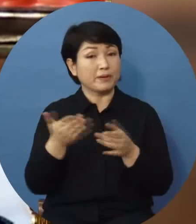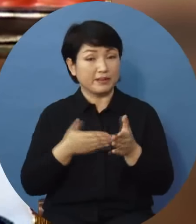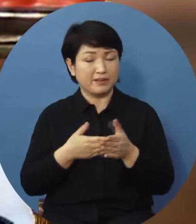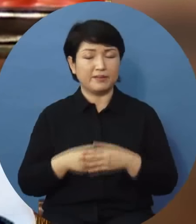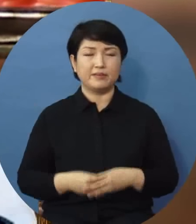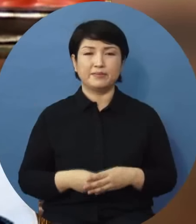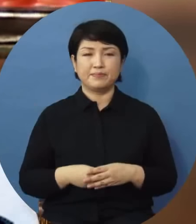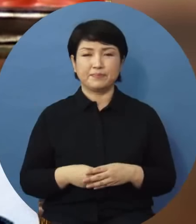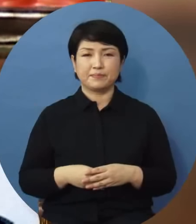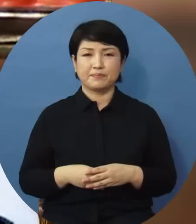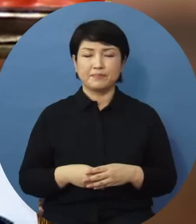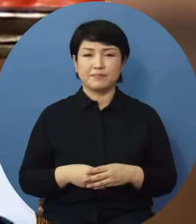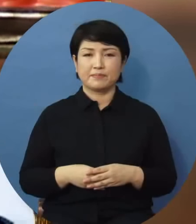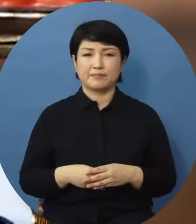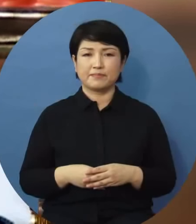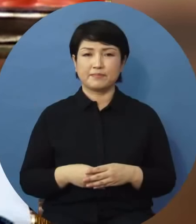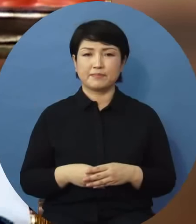여쭈었어요.